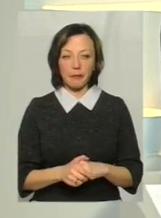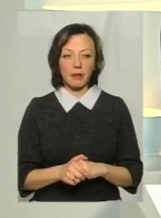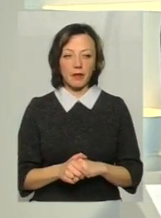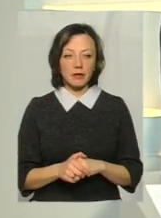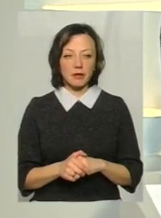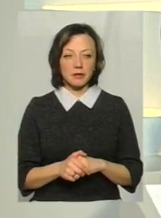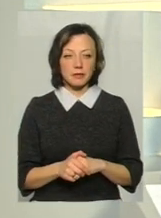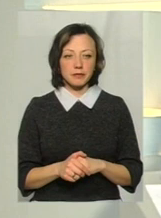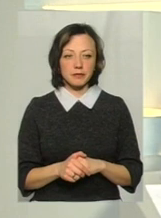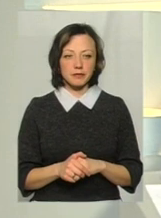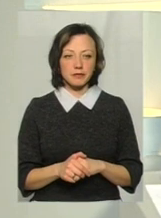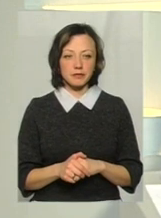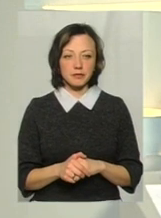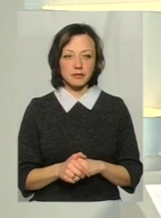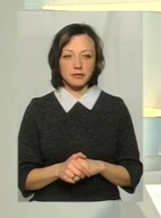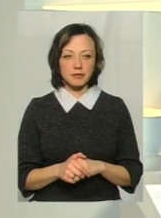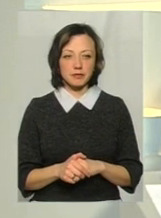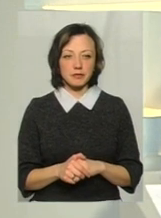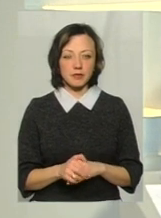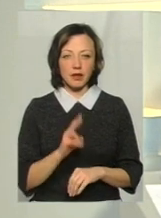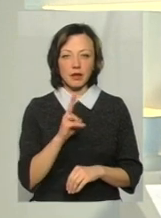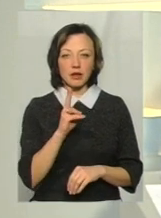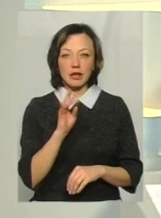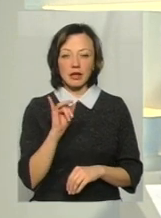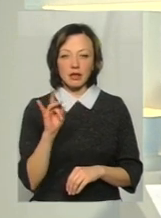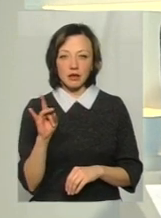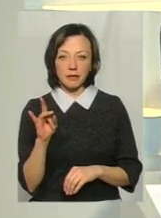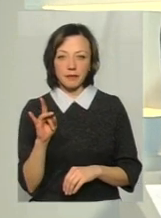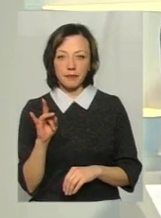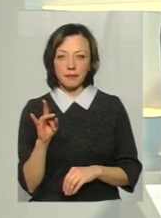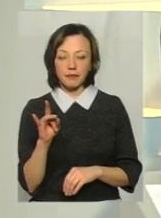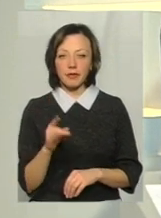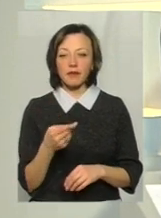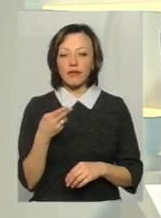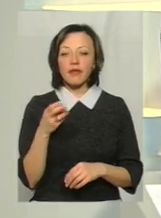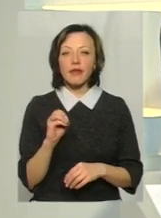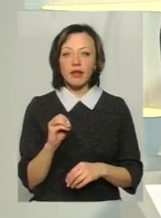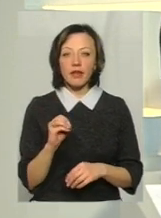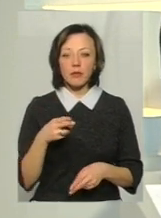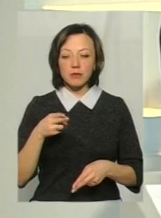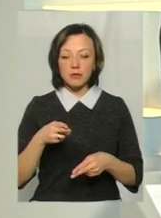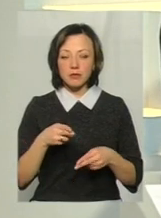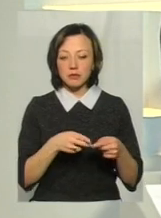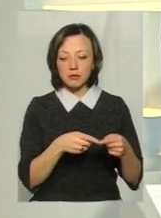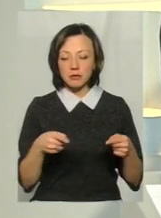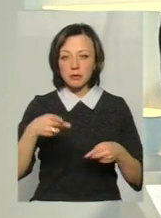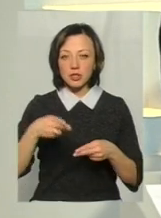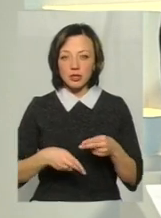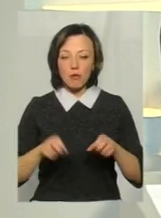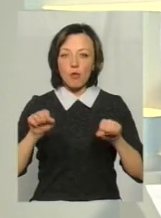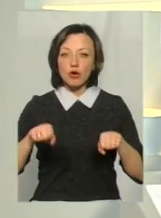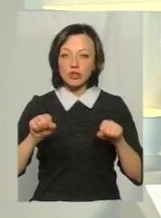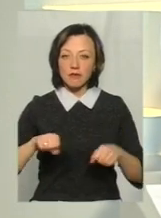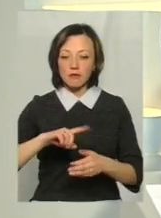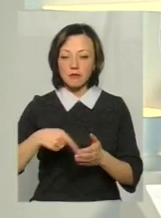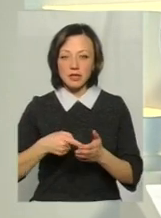таки, давайте все ж таки про кір. Наскільки, от де та межа ймовірності, що в місті Хмельницькому